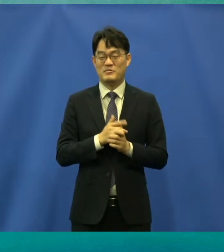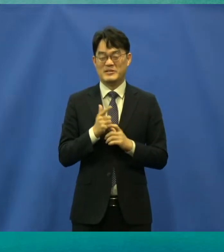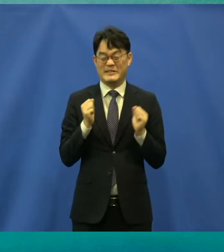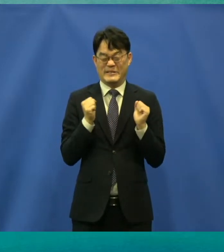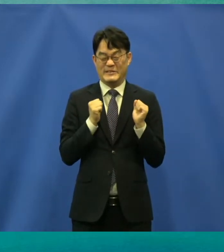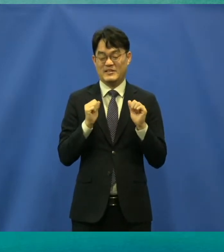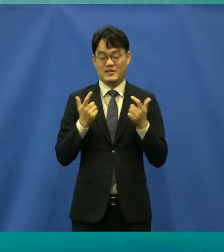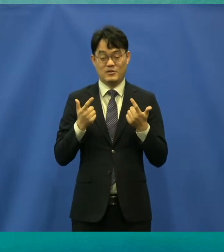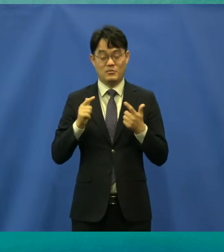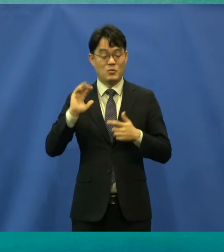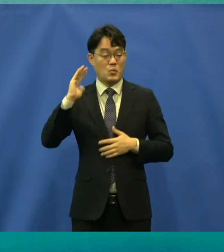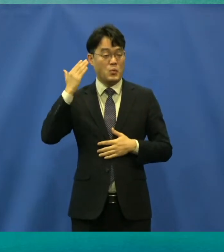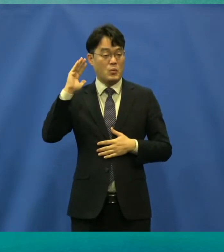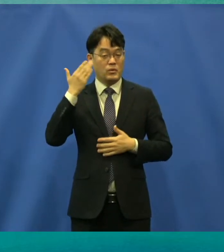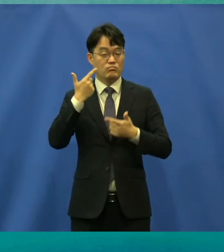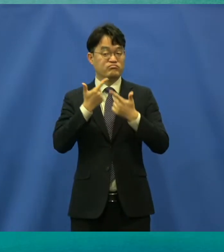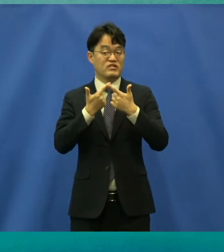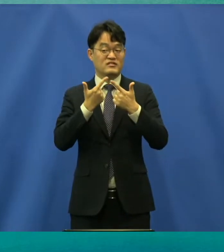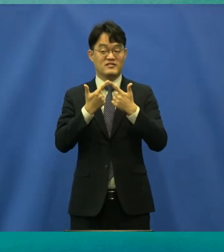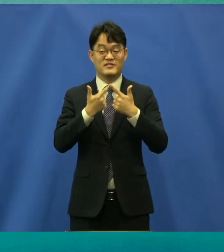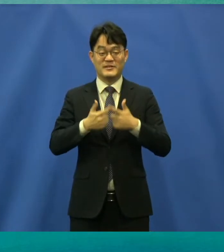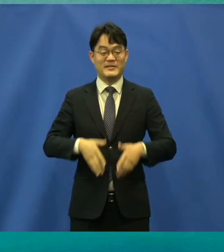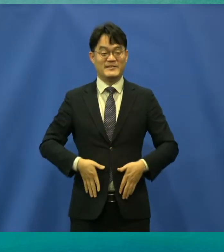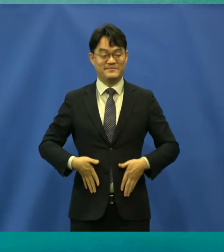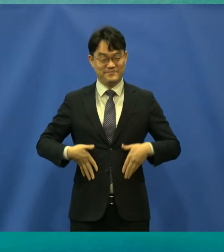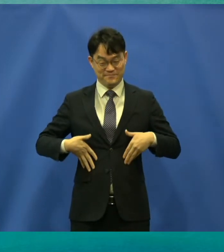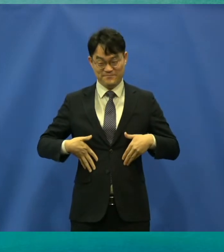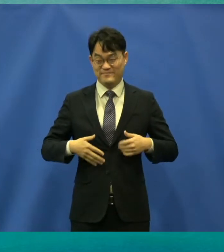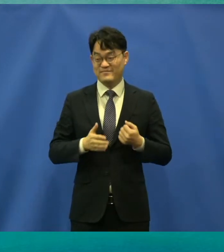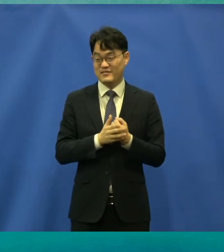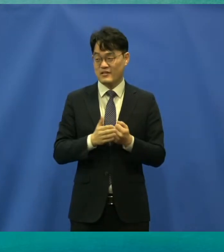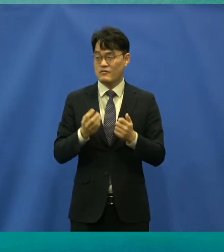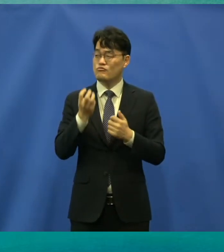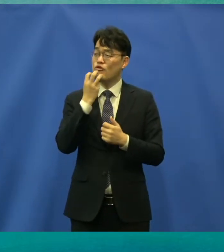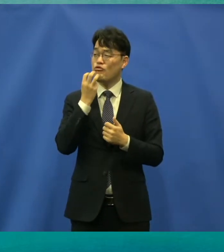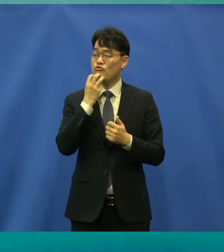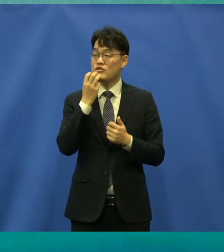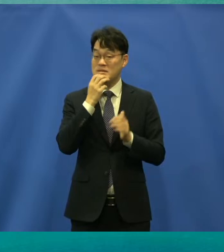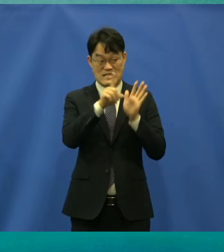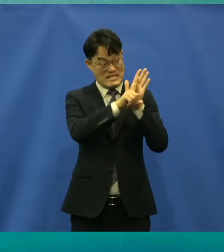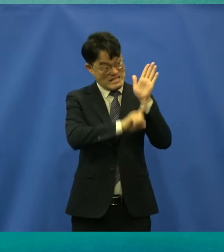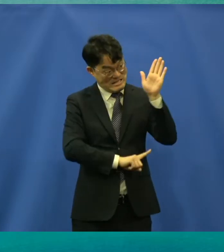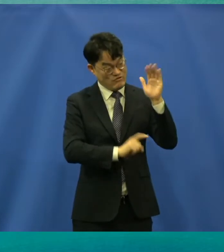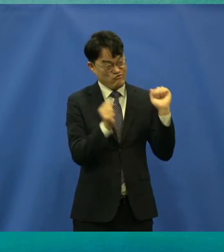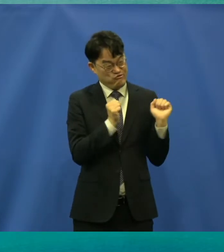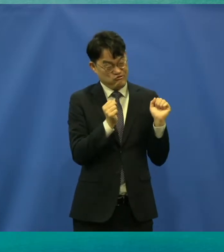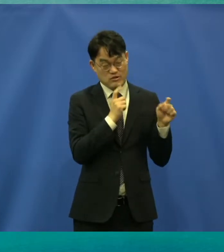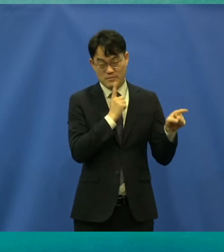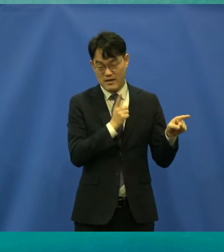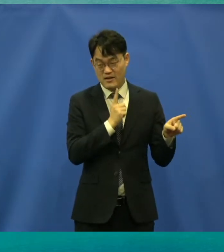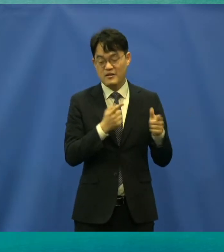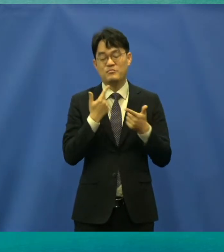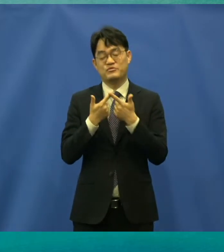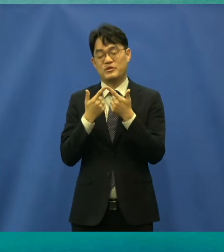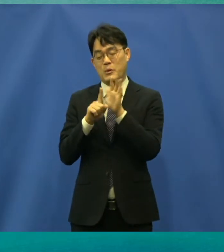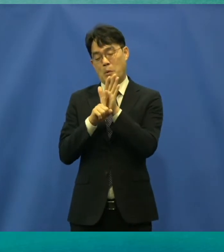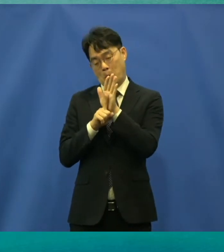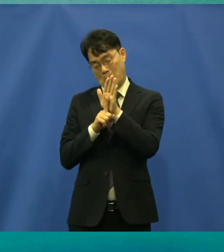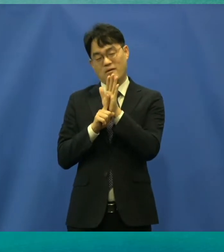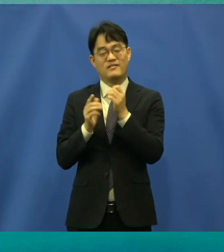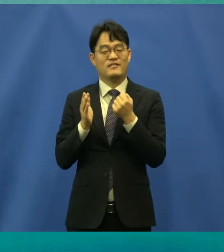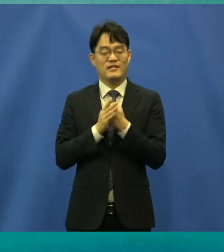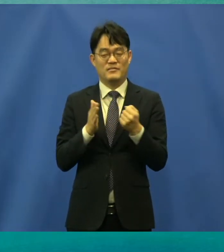부산은 너무 따뜻해가지고 서울은 좀 춥다고 그러는데 추위와 싸워 이기시길